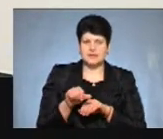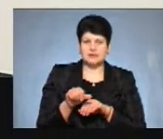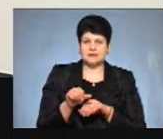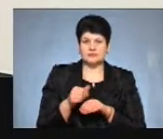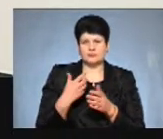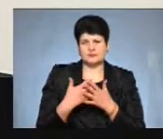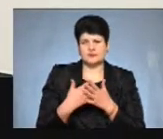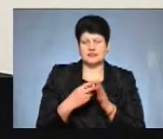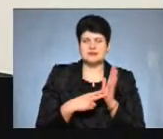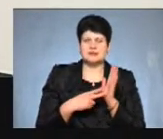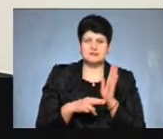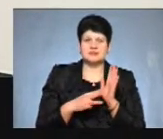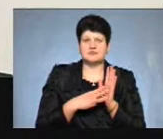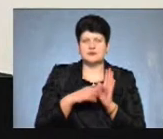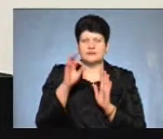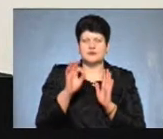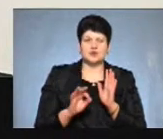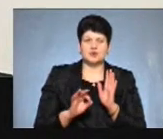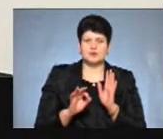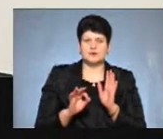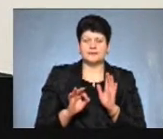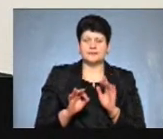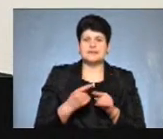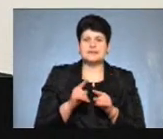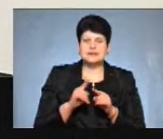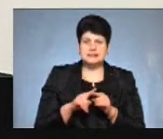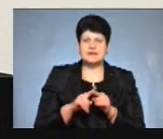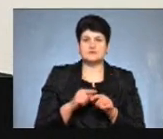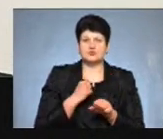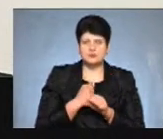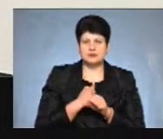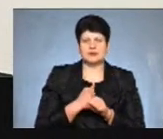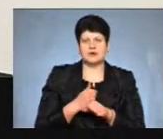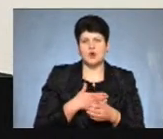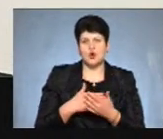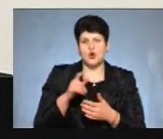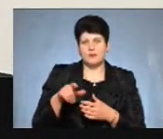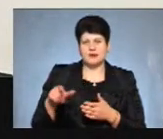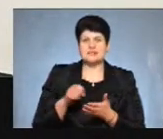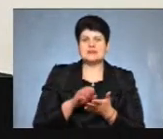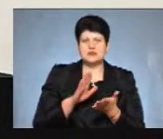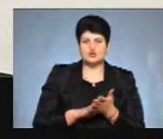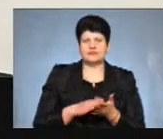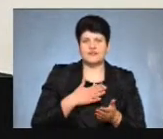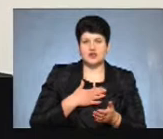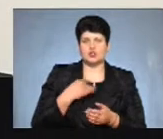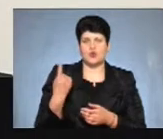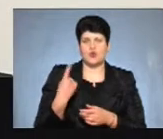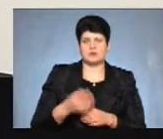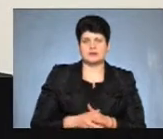порядка 78% – це розмитнення здійснили громадяни, які зареєстровані в нашій області.